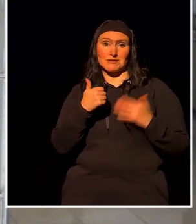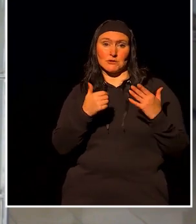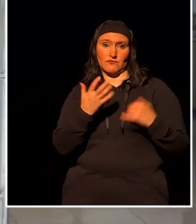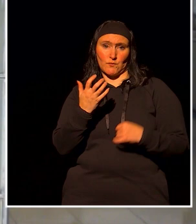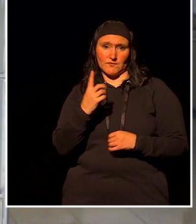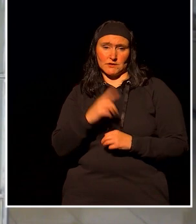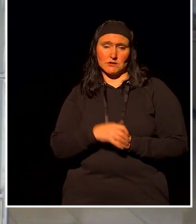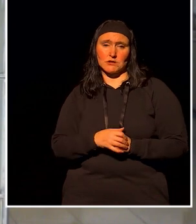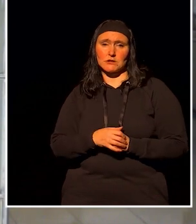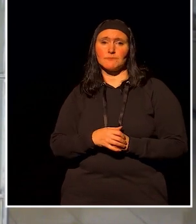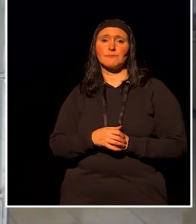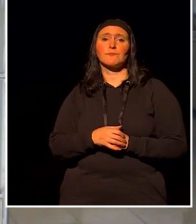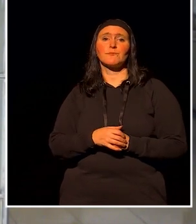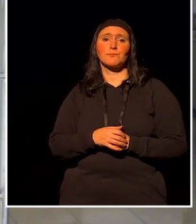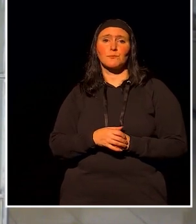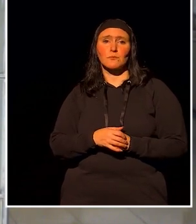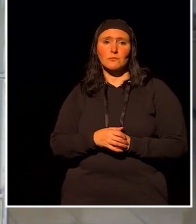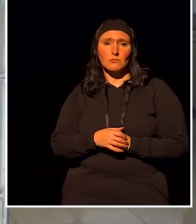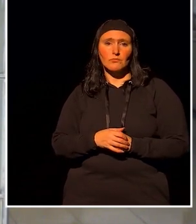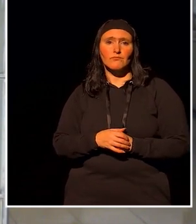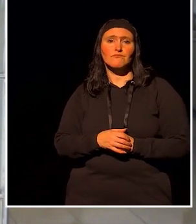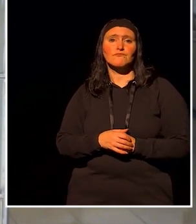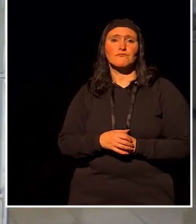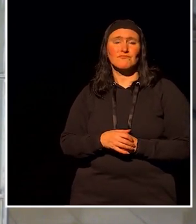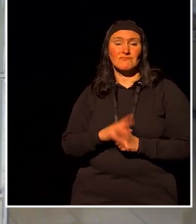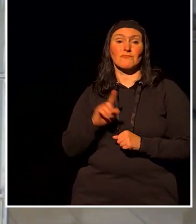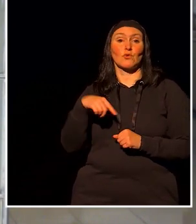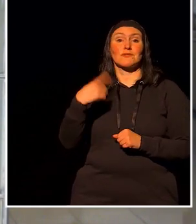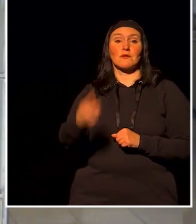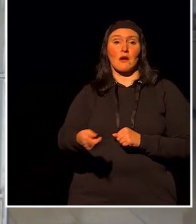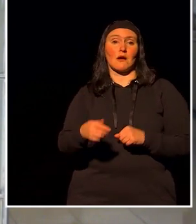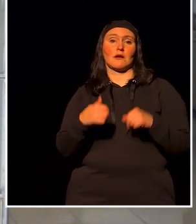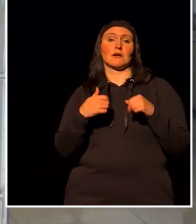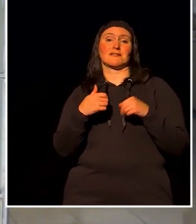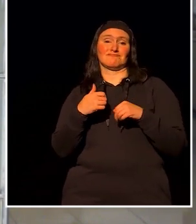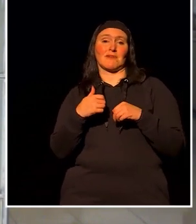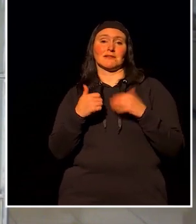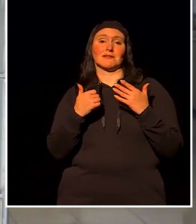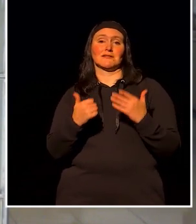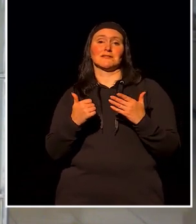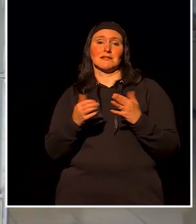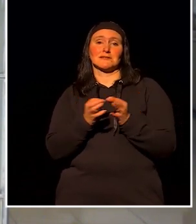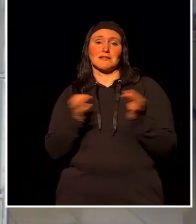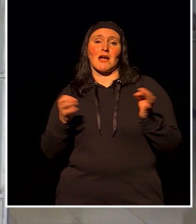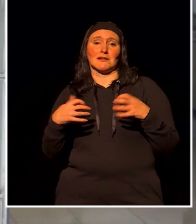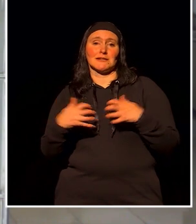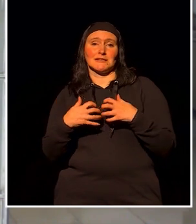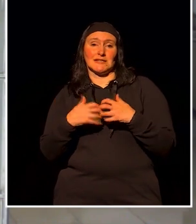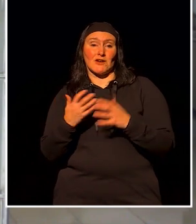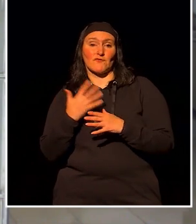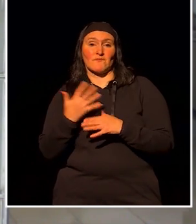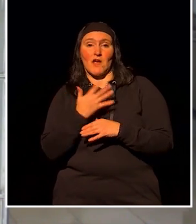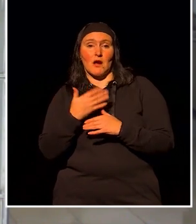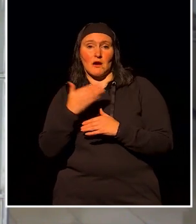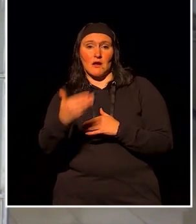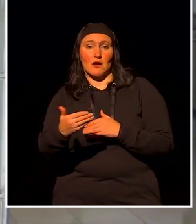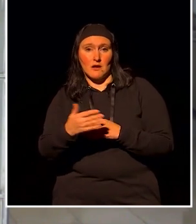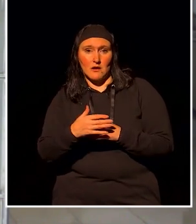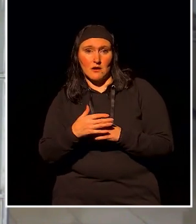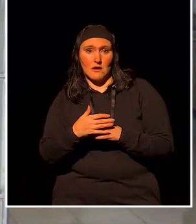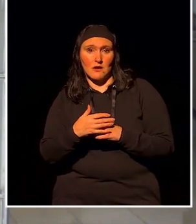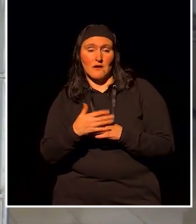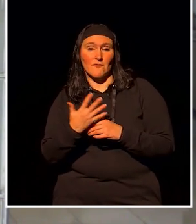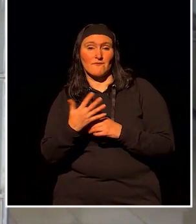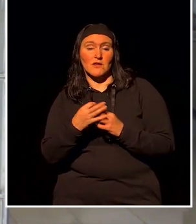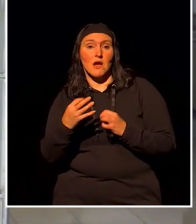Das war 11 Jahre, sagen wir, vor dem Sechstagekrieg und der Eroberung des Westjordanlandes. Was